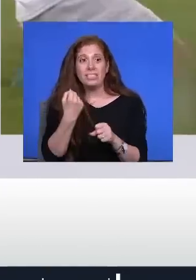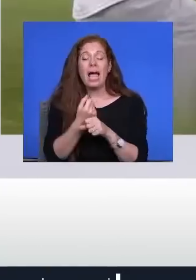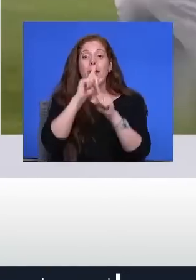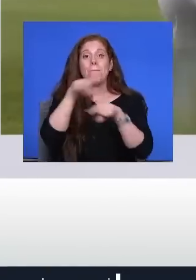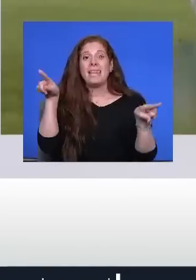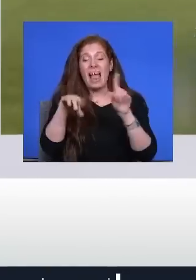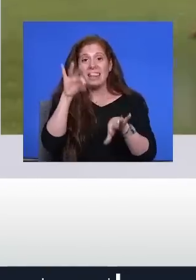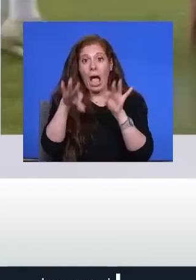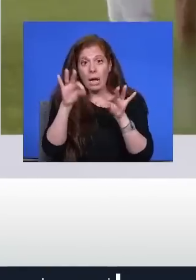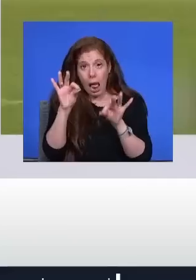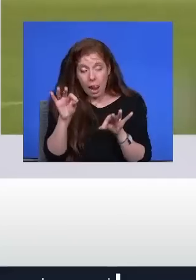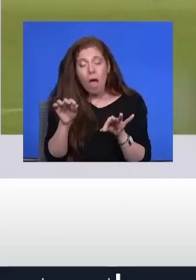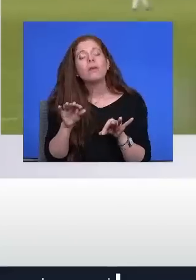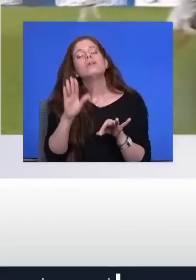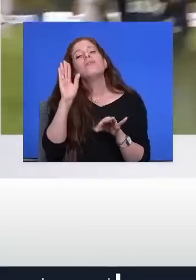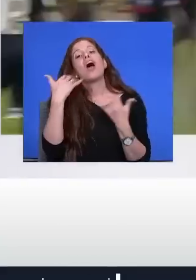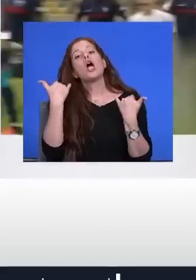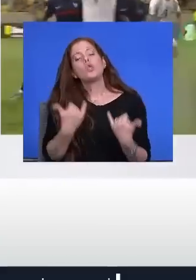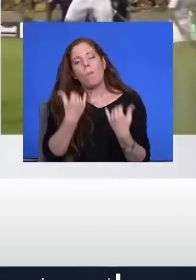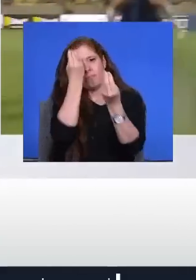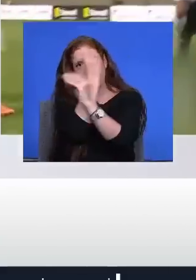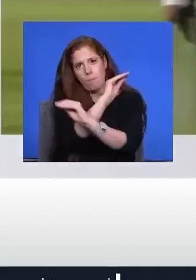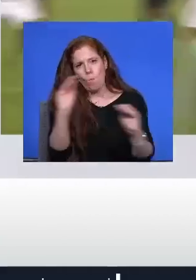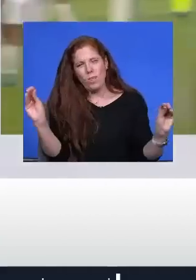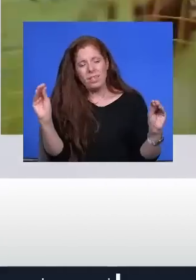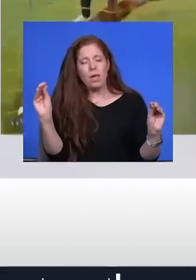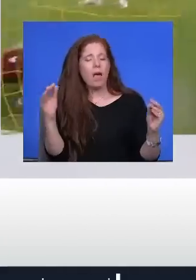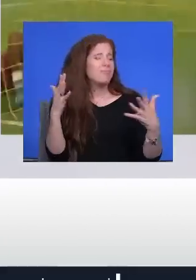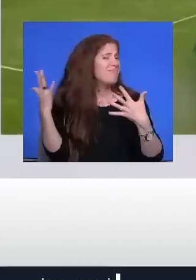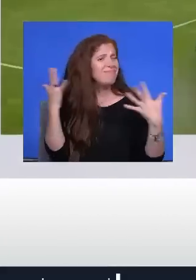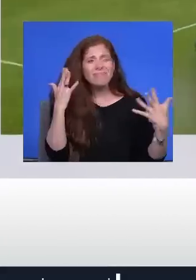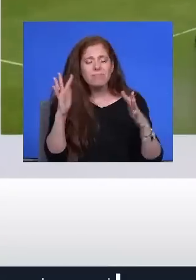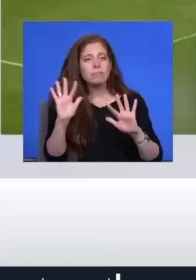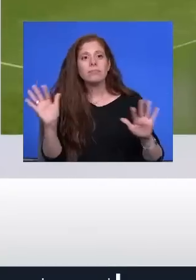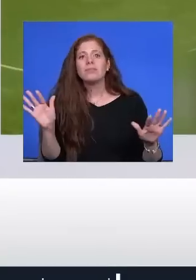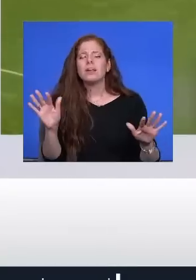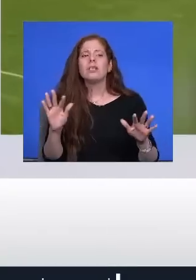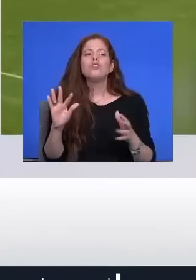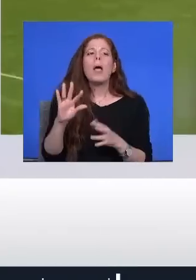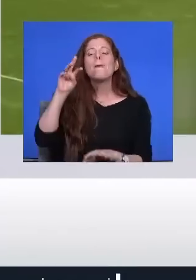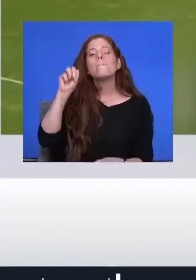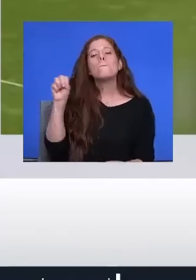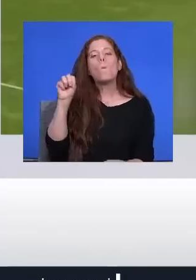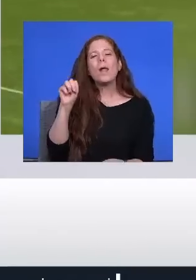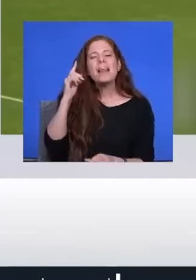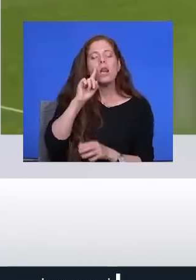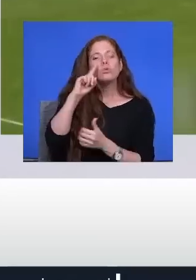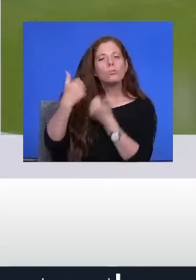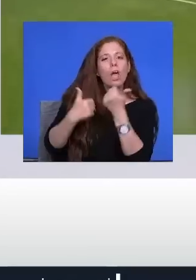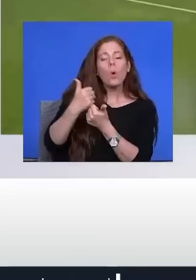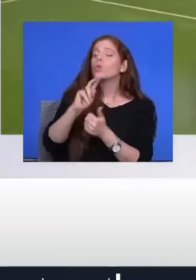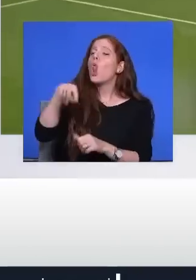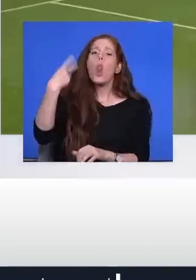השבוע, והיום היא מוציאה הודעה, אמר אישה, חסרת תקדים, המונדיאליטו לא יארך